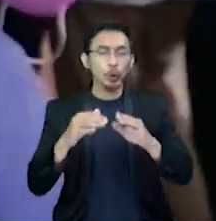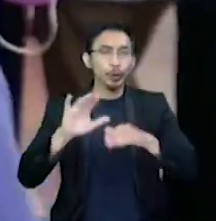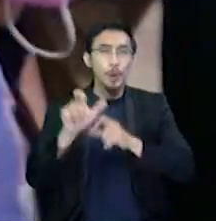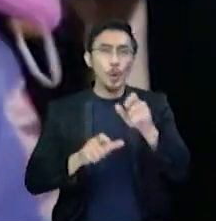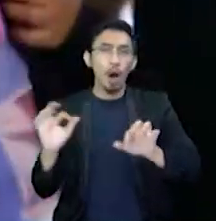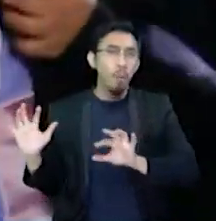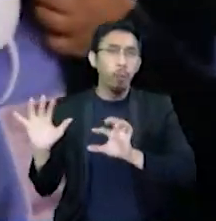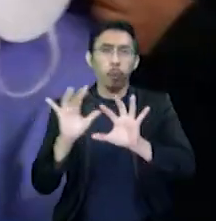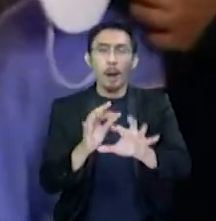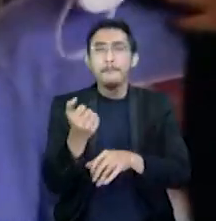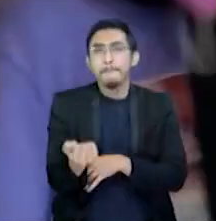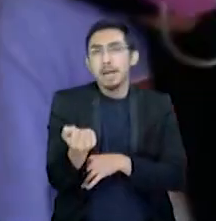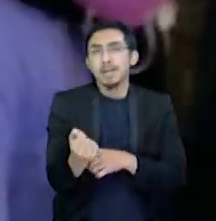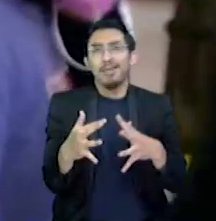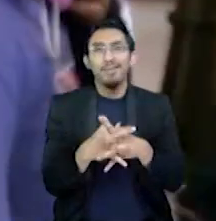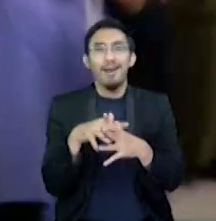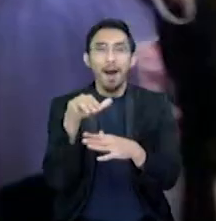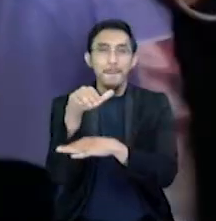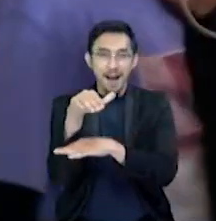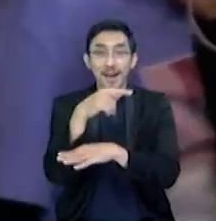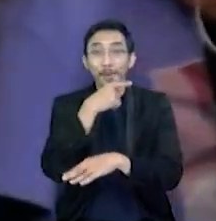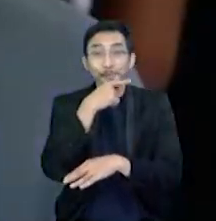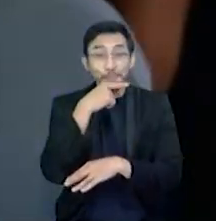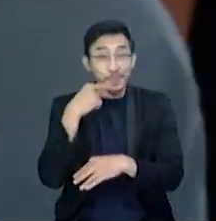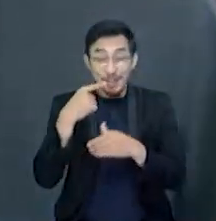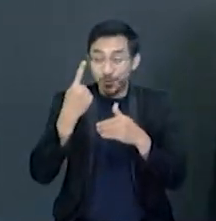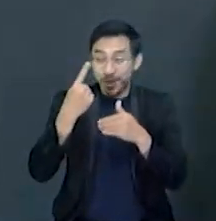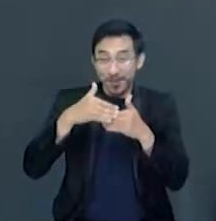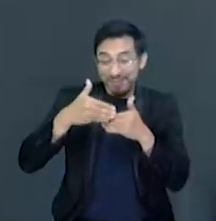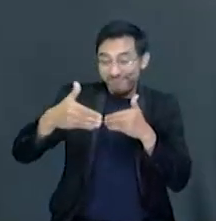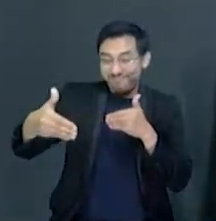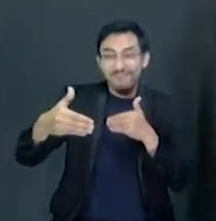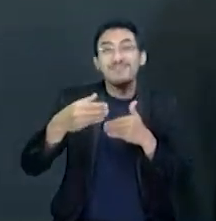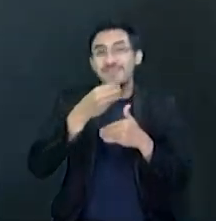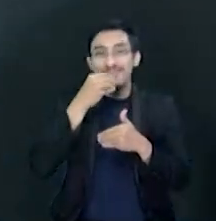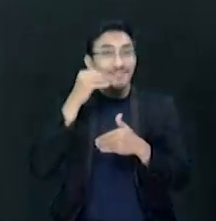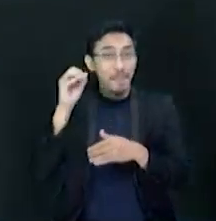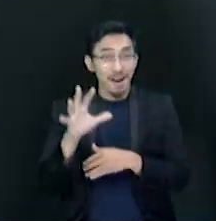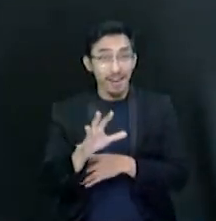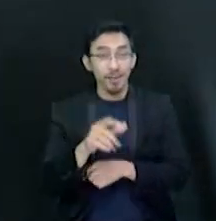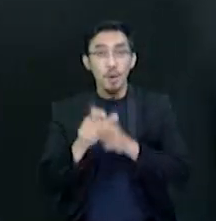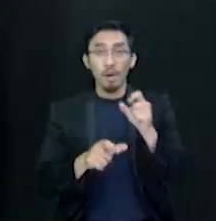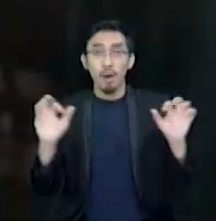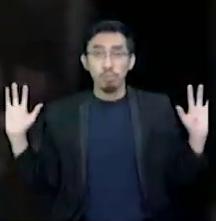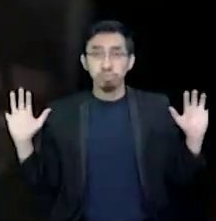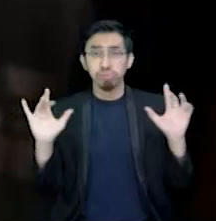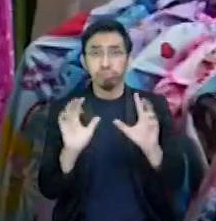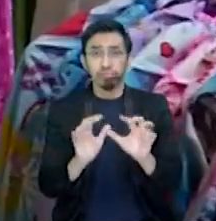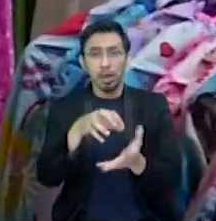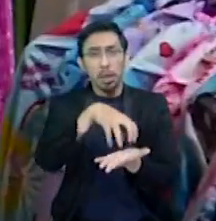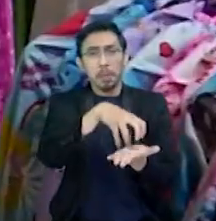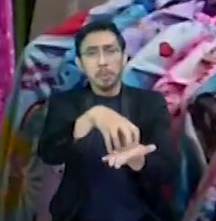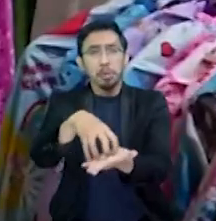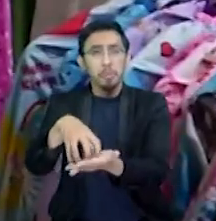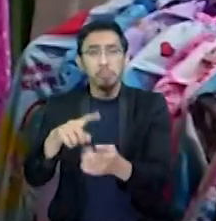Minggu pagi, ratusan pengunjung menyerbu Pasar Tanah Abang sepekan jelang bulan Ramadan. Kepadatan pengunjung terjadi di sejumlah lokasi, antara lain